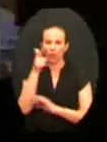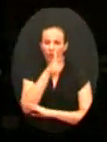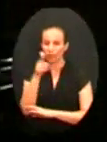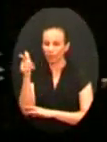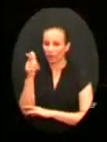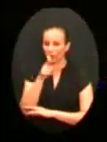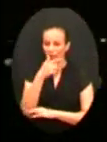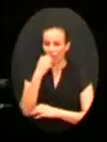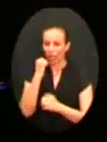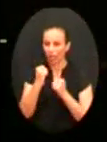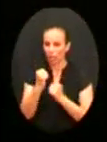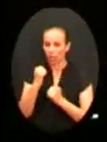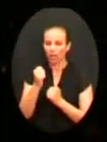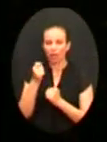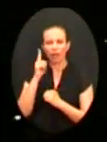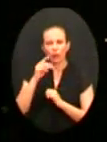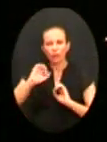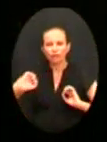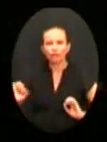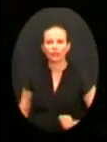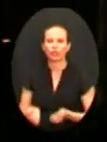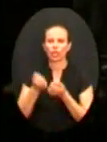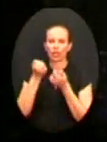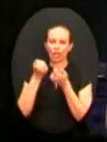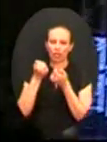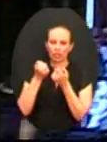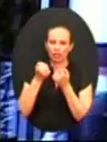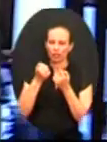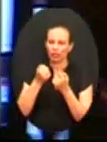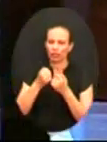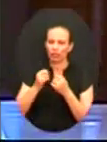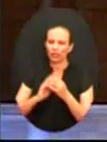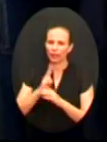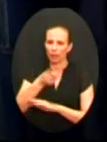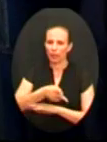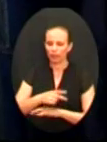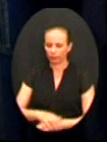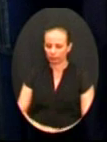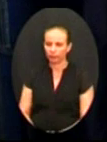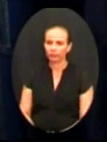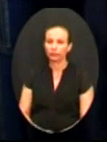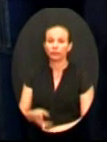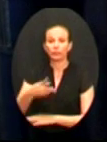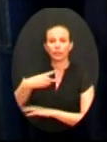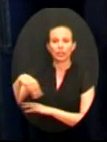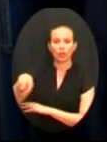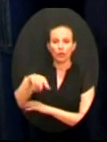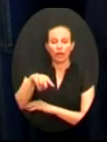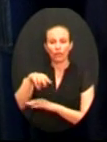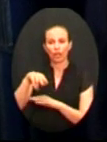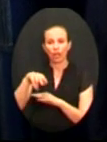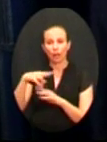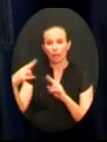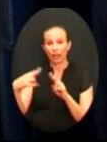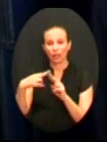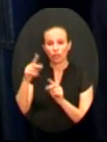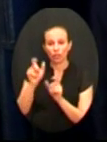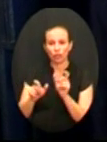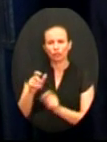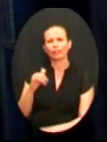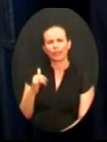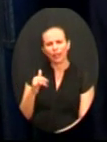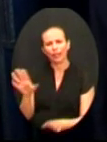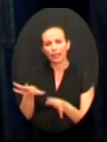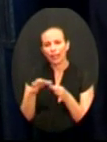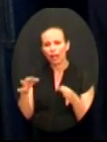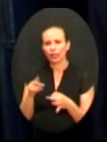די, תחרות די קשה, אבל אנחנו נשתדל להתגבר. הסתובבת קצת בין הקהל, פגשת אנשים? התחלתי,